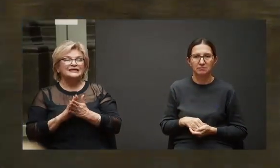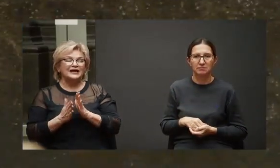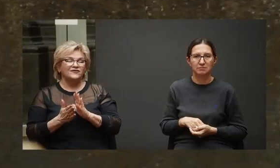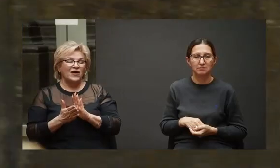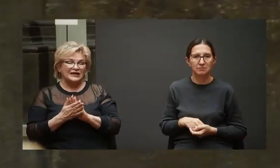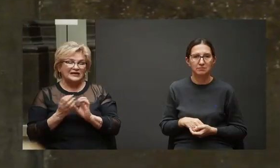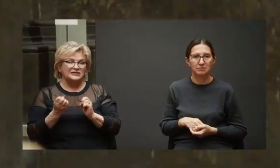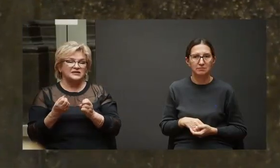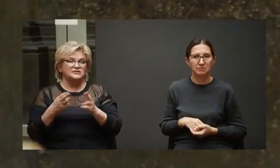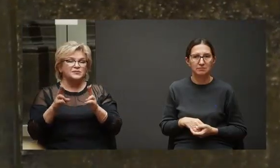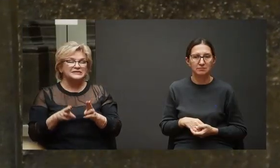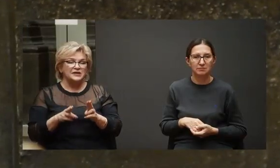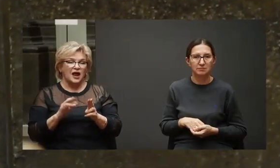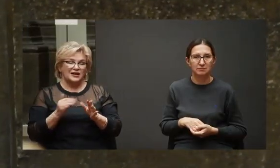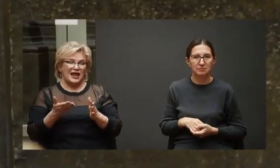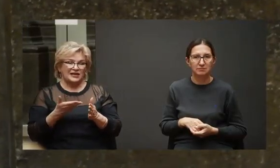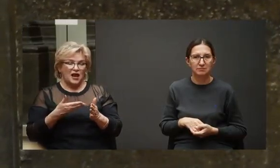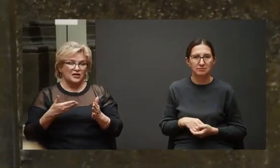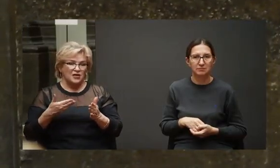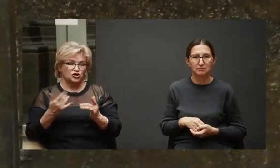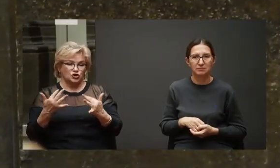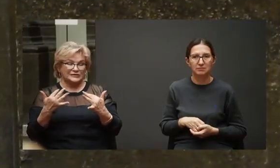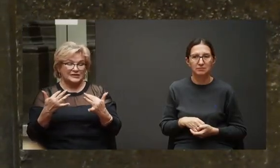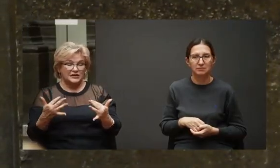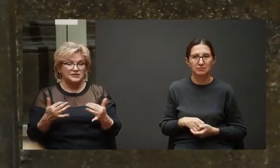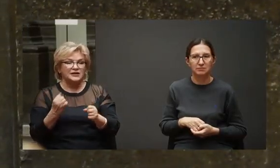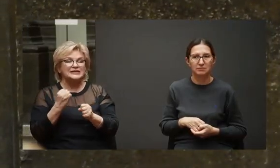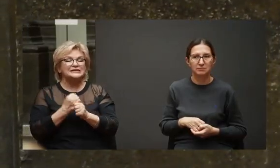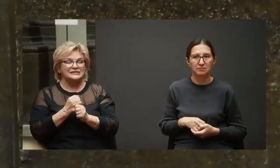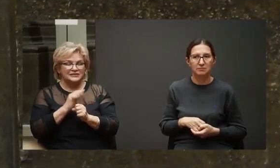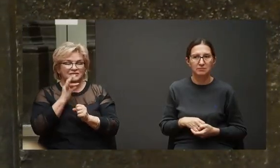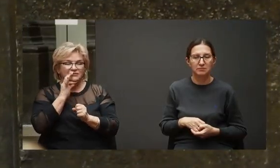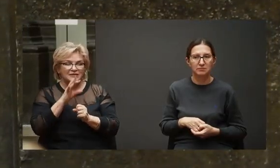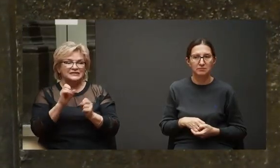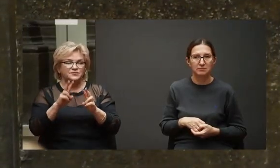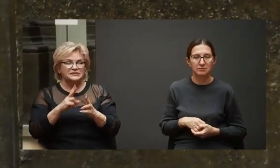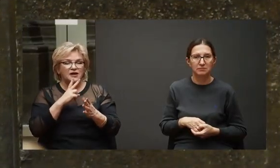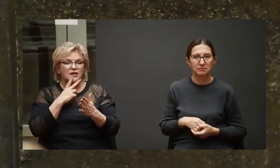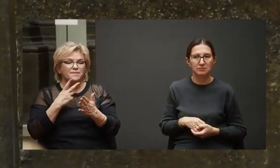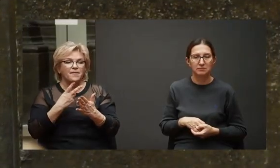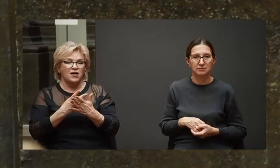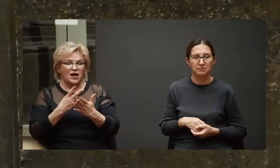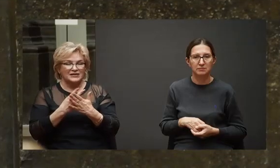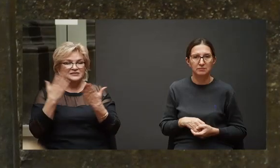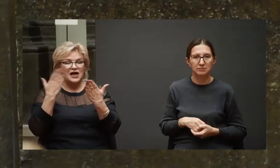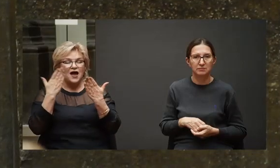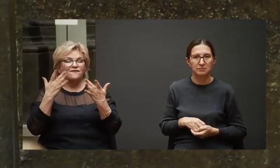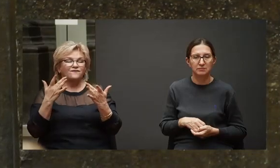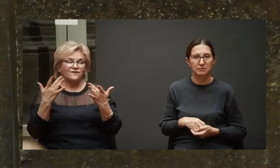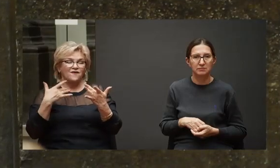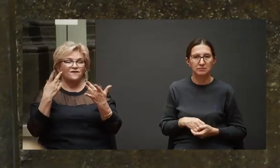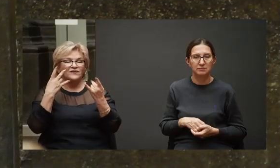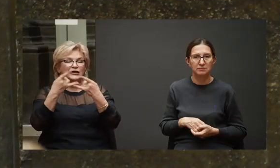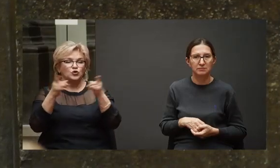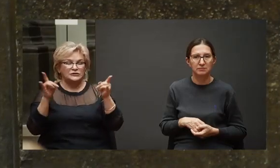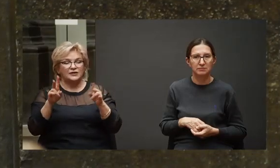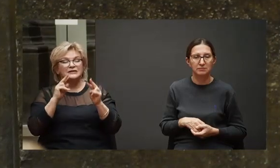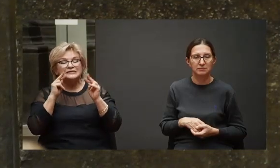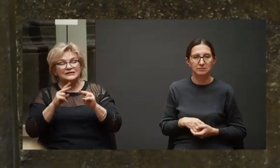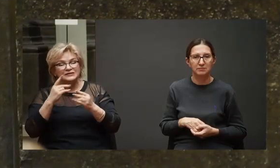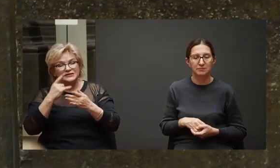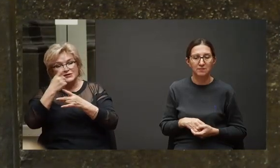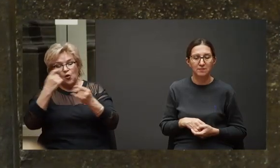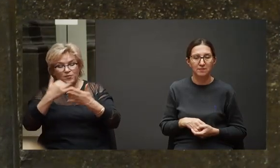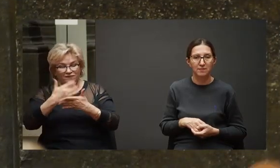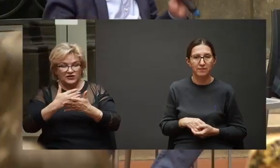специально для наших, так сказать, зрителей сделаем специальный показ в кинотеатре. Ждите объявления в